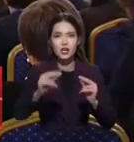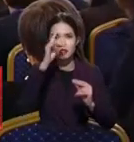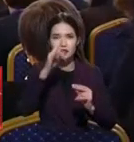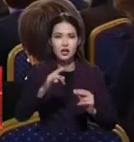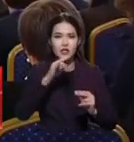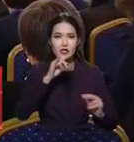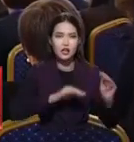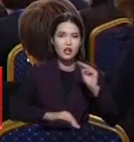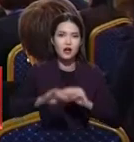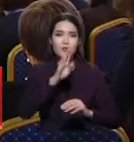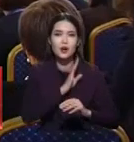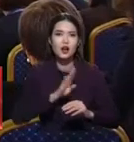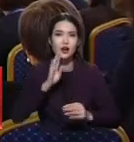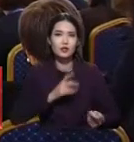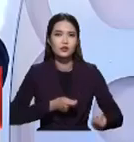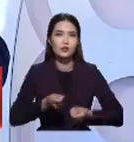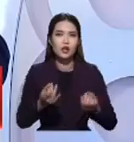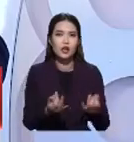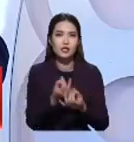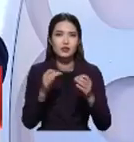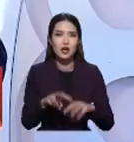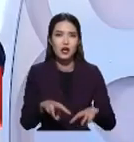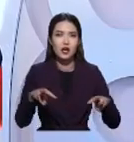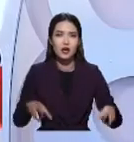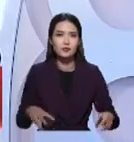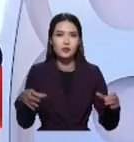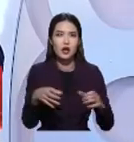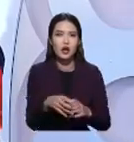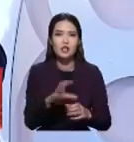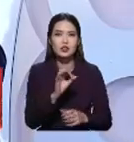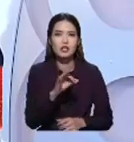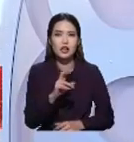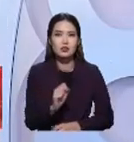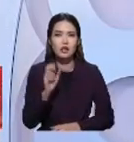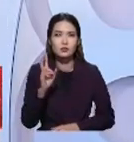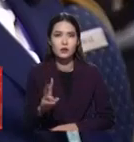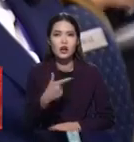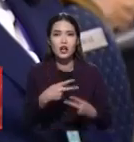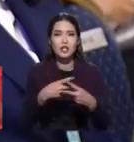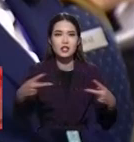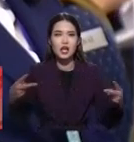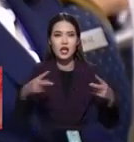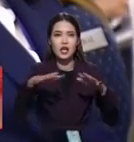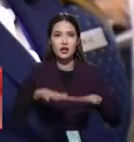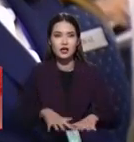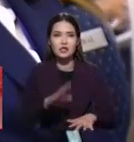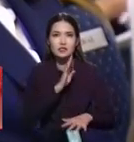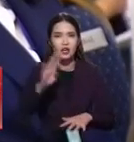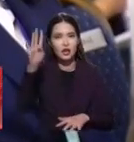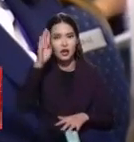құру ісіндегі әйелдер рөлін талқылады. Мәжіліс спикері партия төрағасы Ерлан Қожанов гендерлік теңдікті қамтамасыз